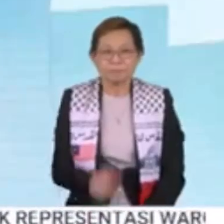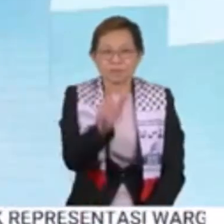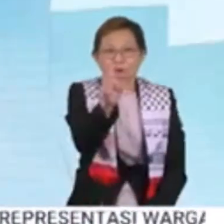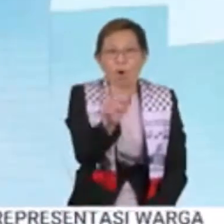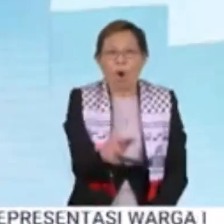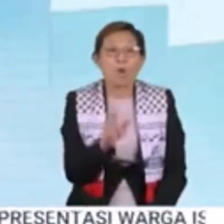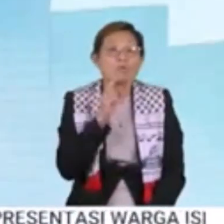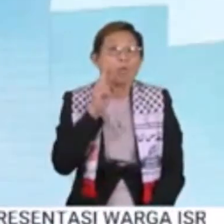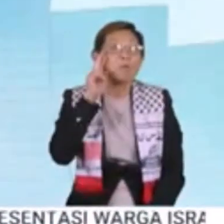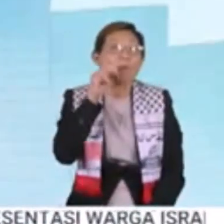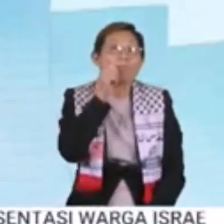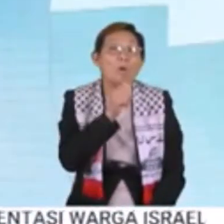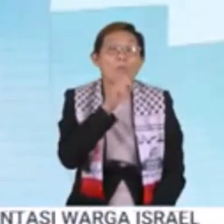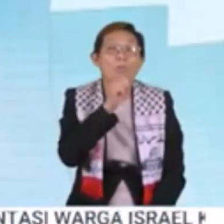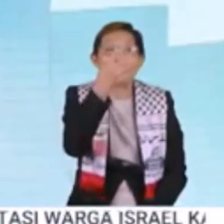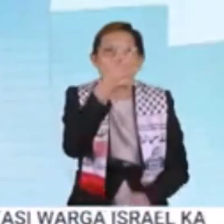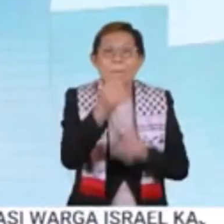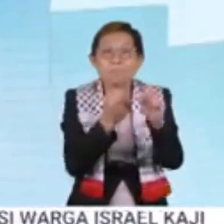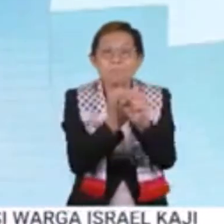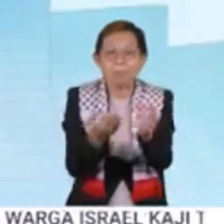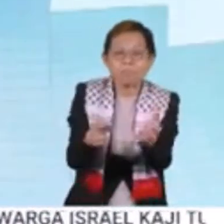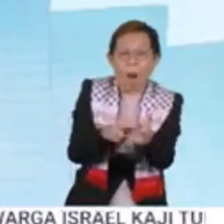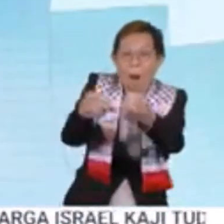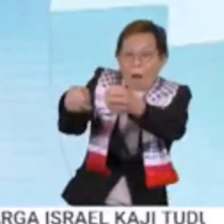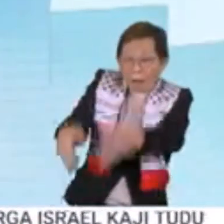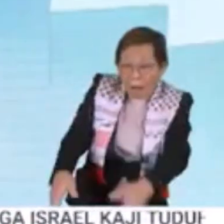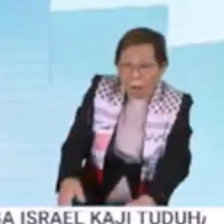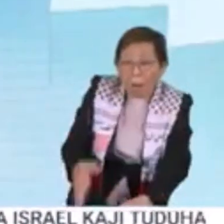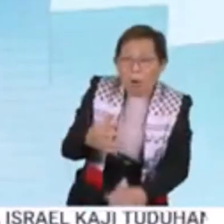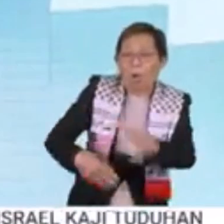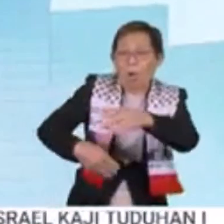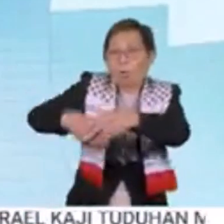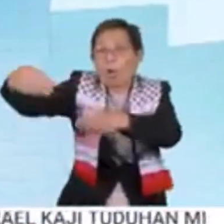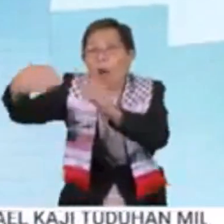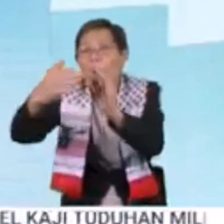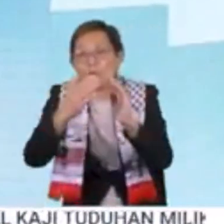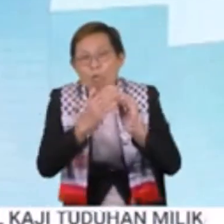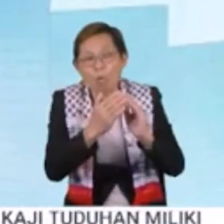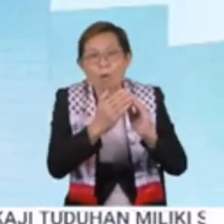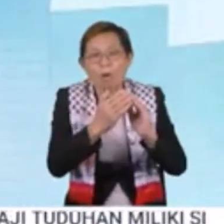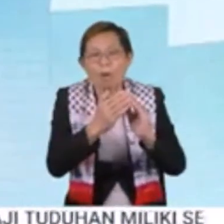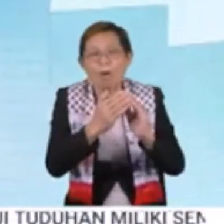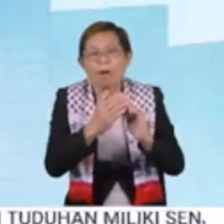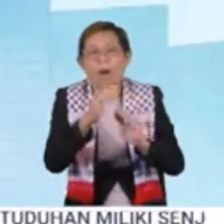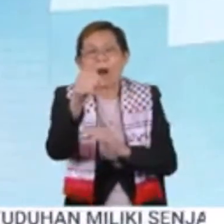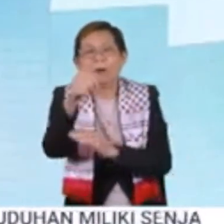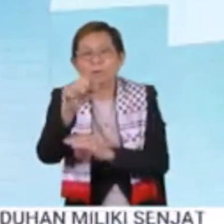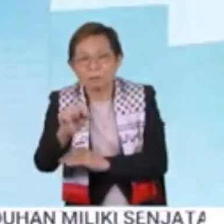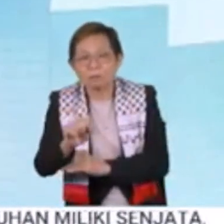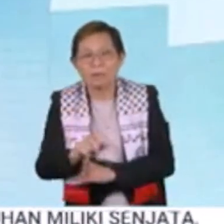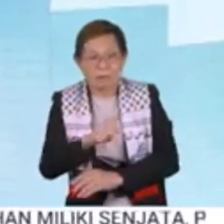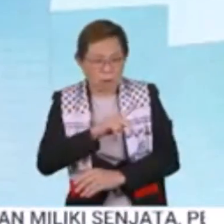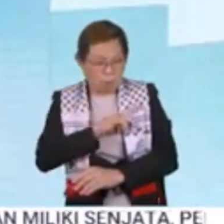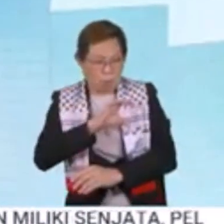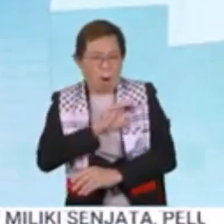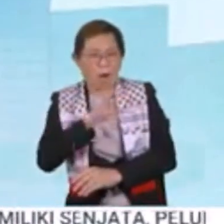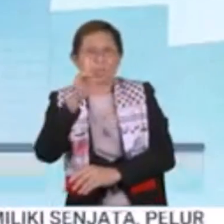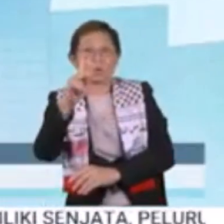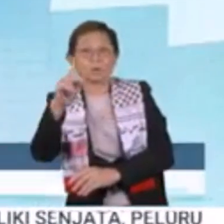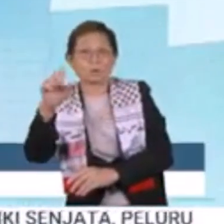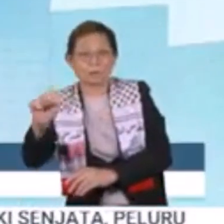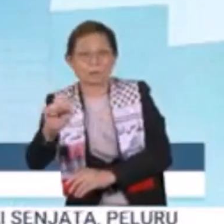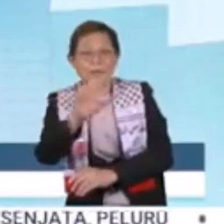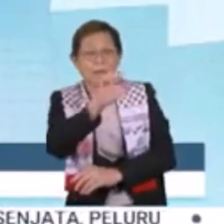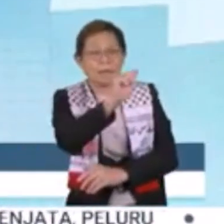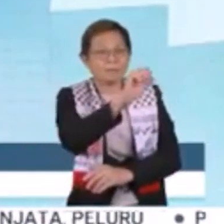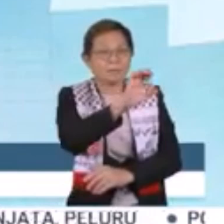Seorang remaja perempuan berusia 14 tahun dilaporkan hilang selepas keluar dari rumah di Pulau Kerangga, Alustar. Ketua Polis Daerah Kota Star,